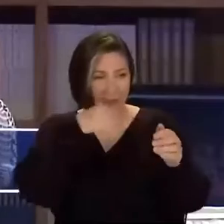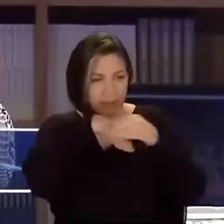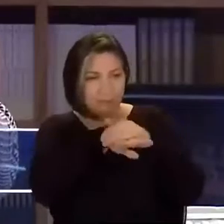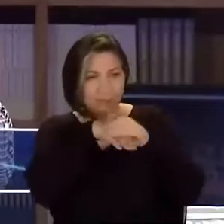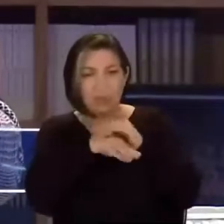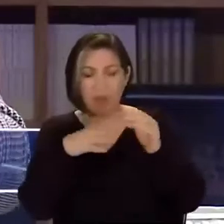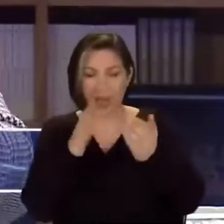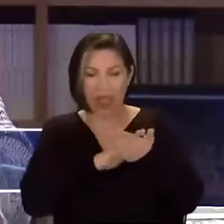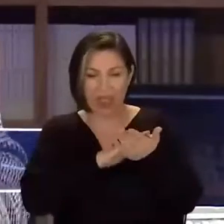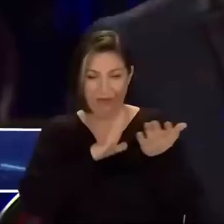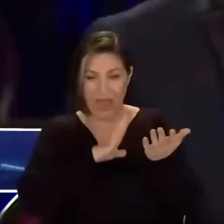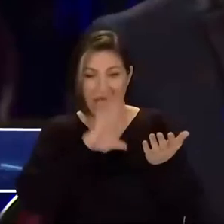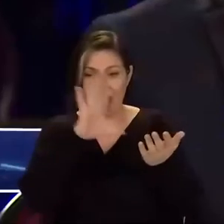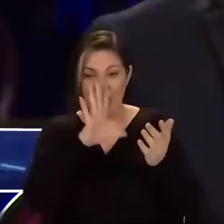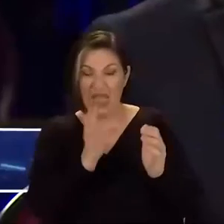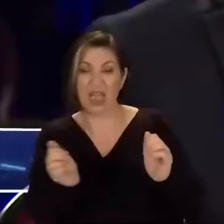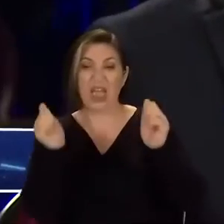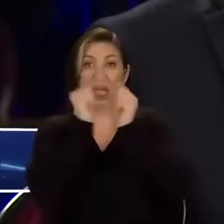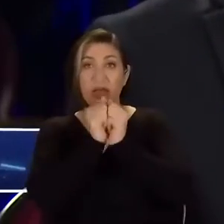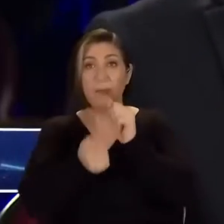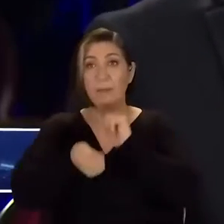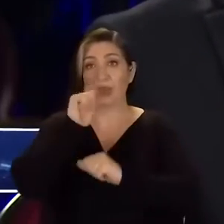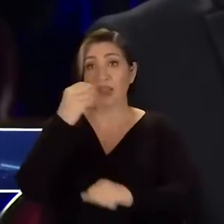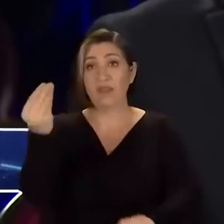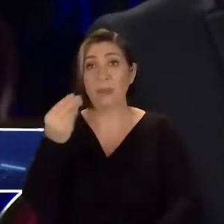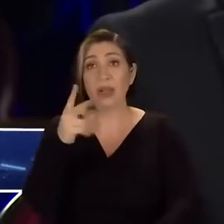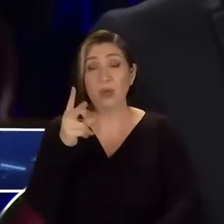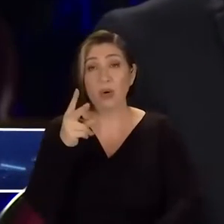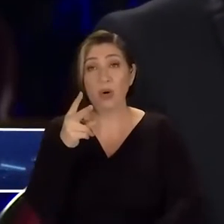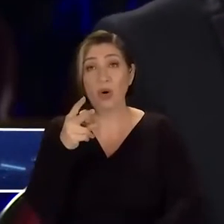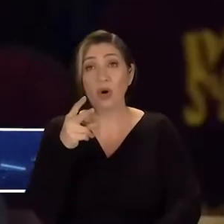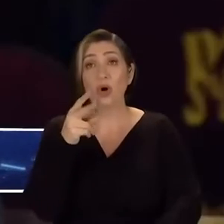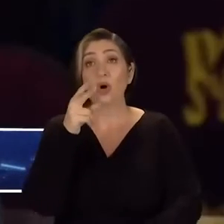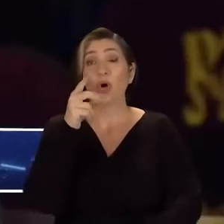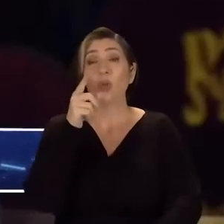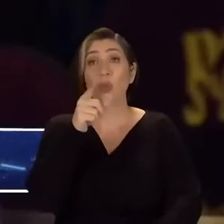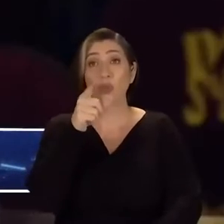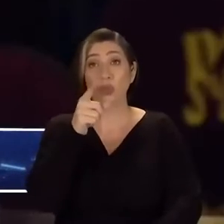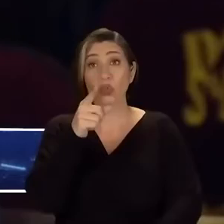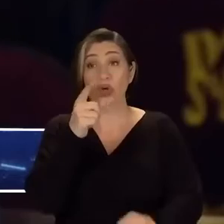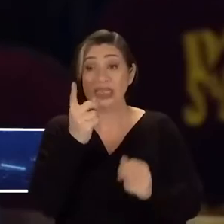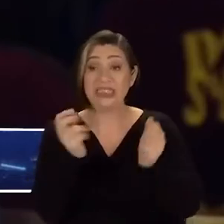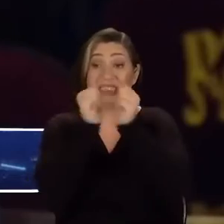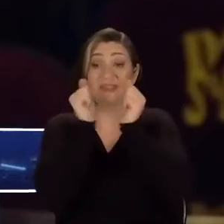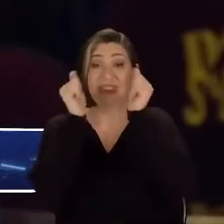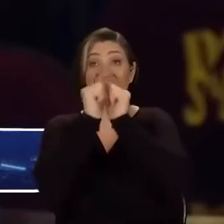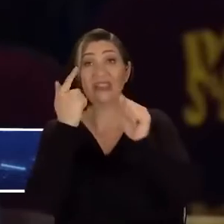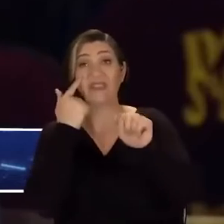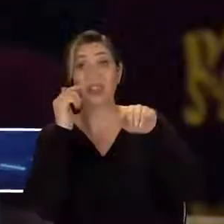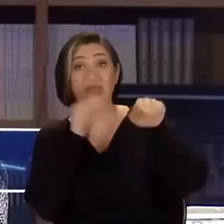10 katından fazla, 50 katı dediniz. Demek ki kredi verebiliyor. Şimdi problem bu kat sayının... Ve onu da devlet bunun arkasında